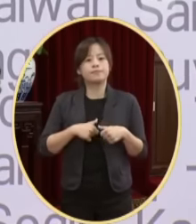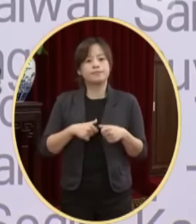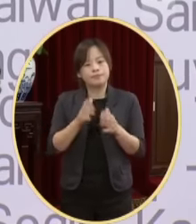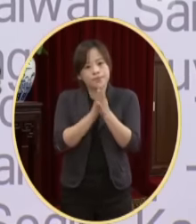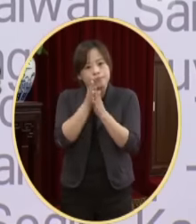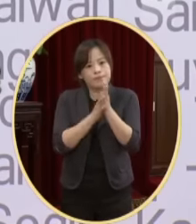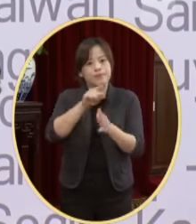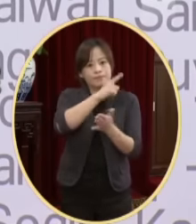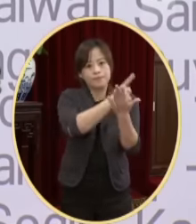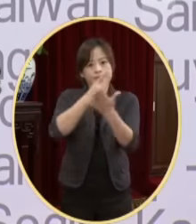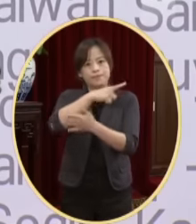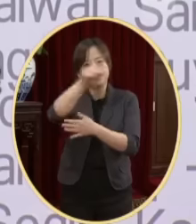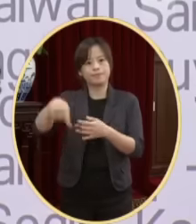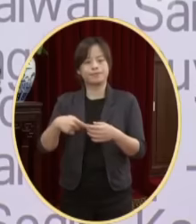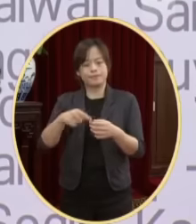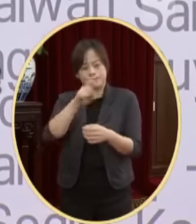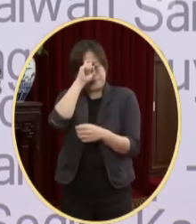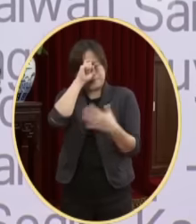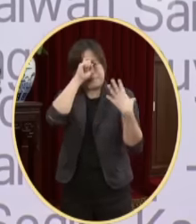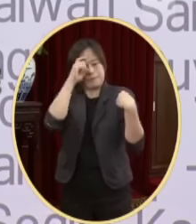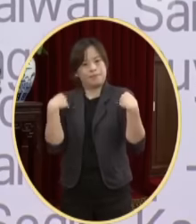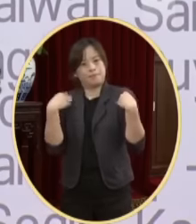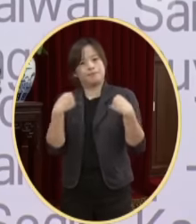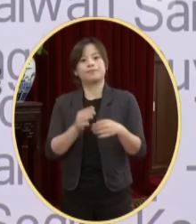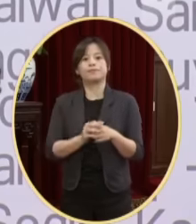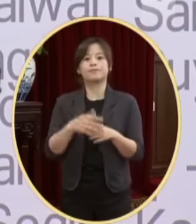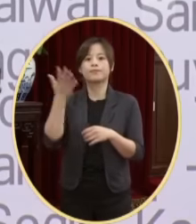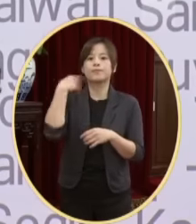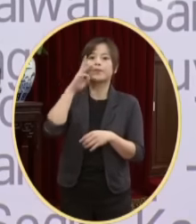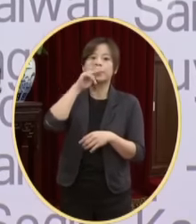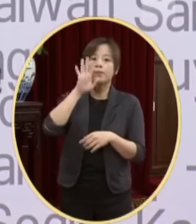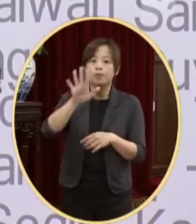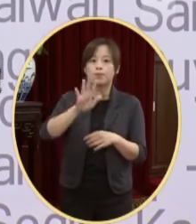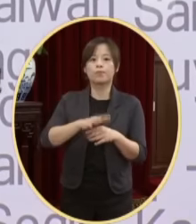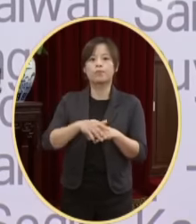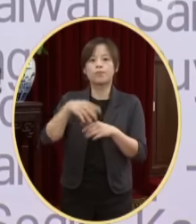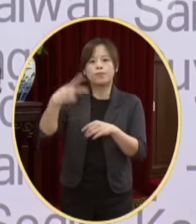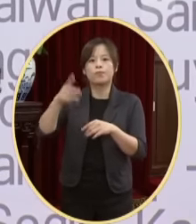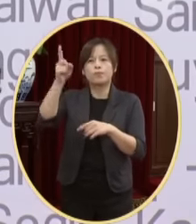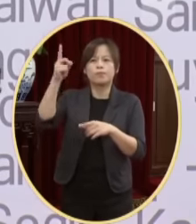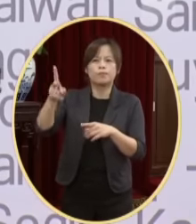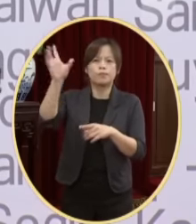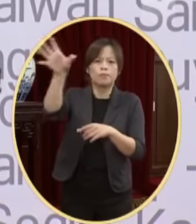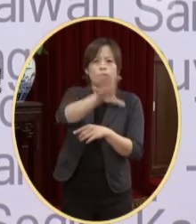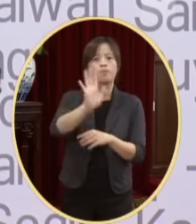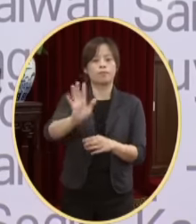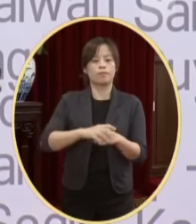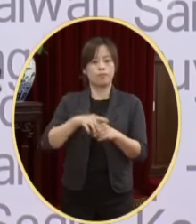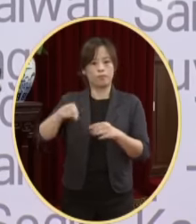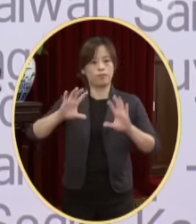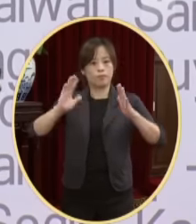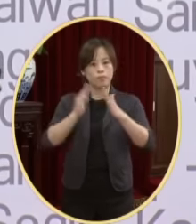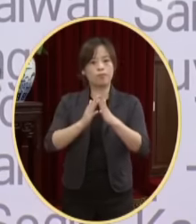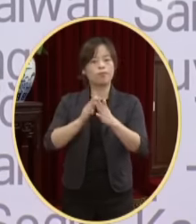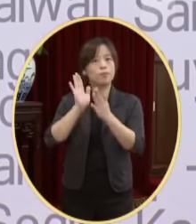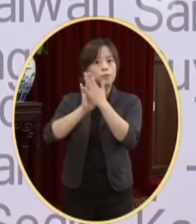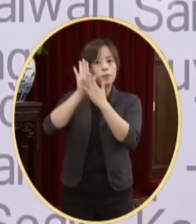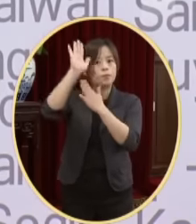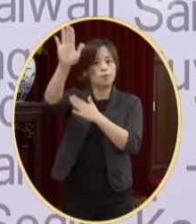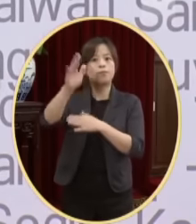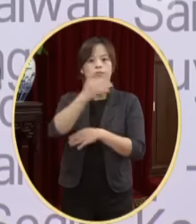请求大家保持希望。过去的错误绝对不会重复，这个国家有朝一